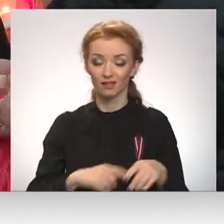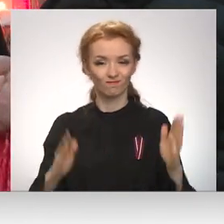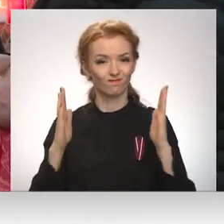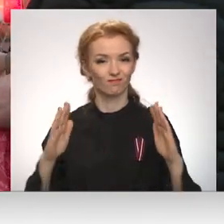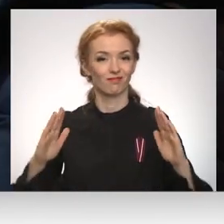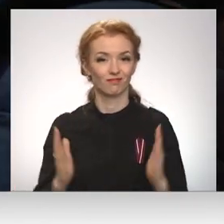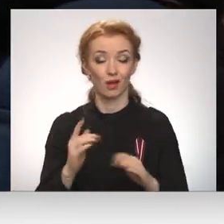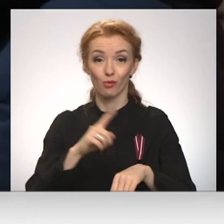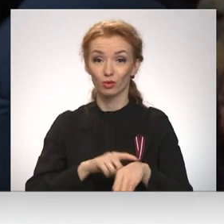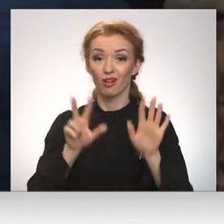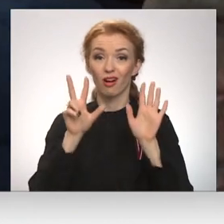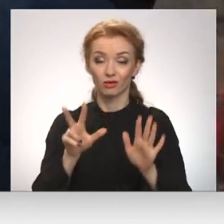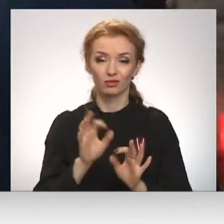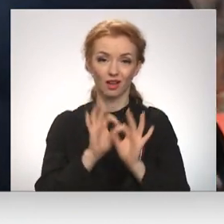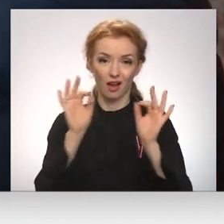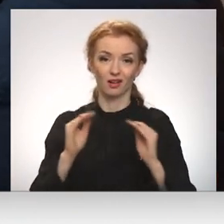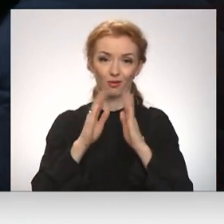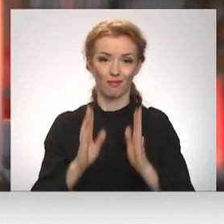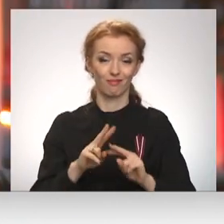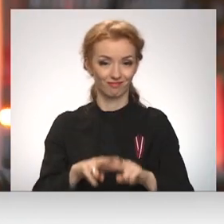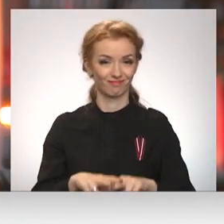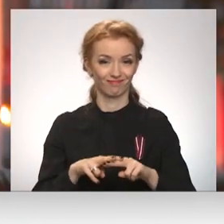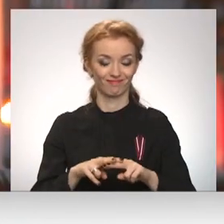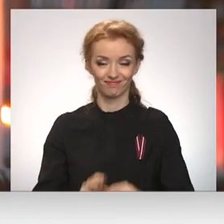jo 8:00 vakarā sākas komandants stunda.